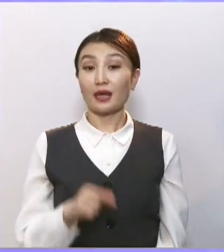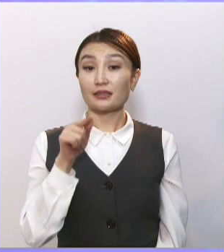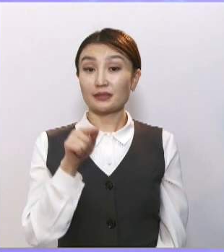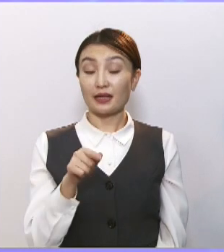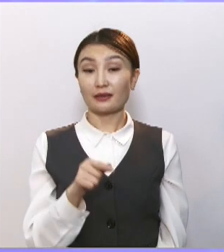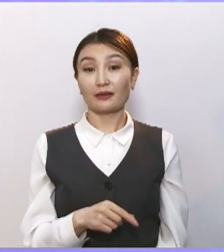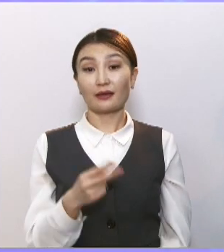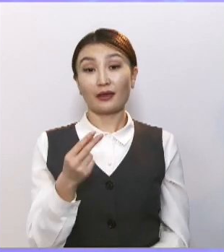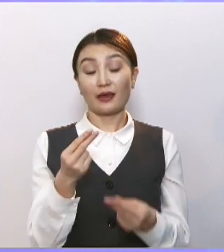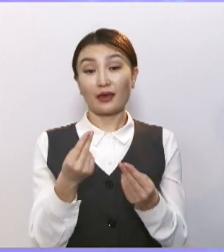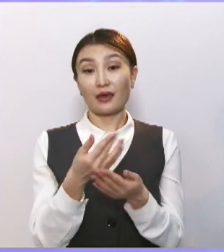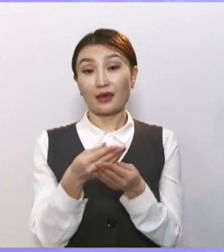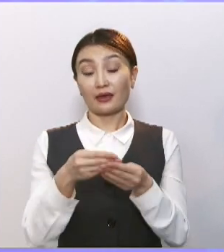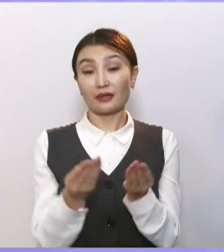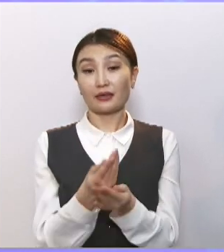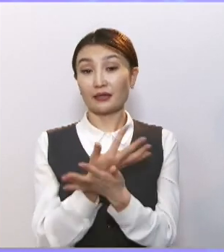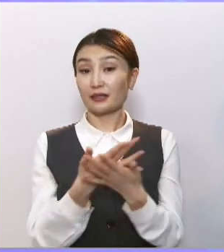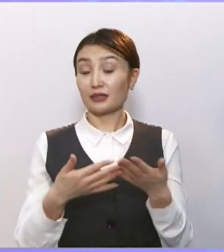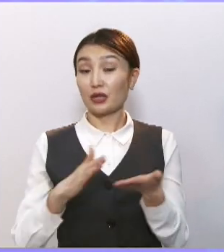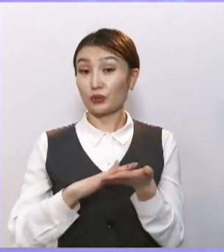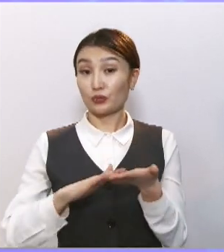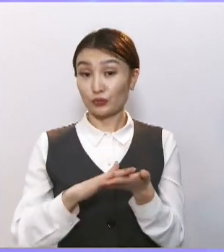Сен идиштерди жууйсуңбу?